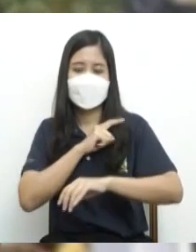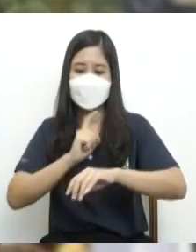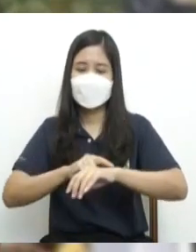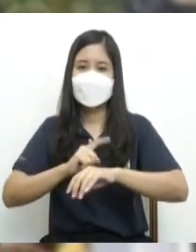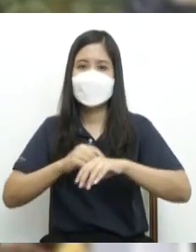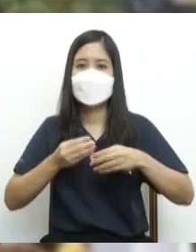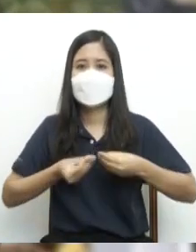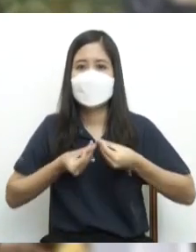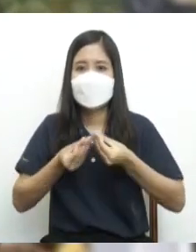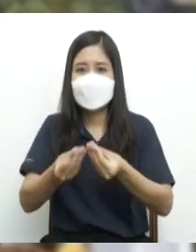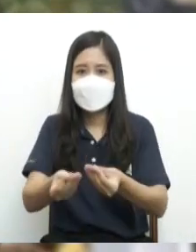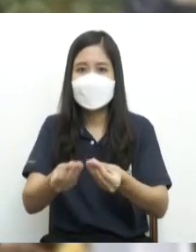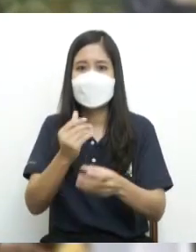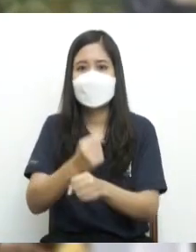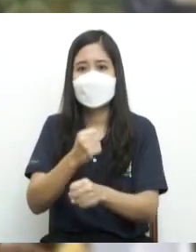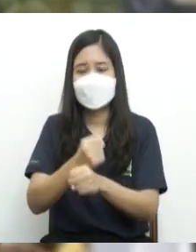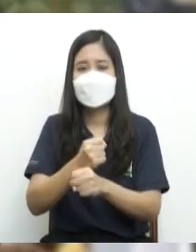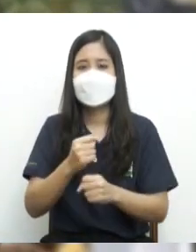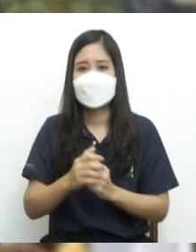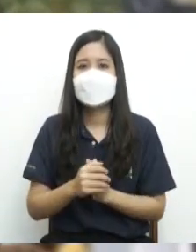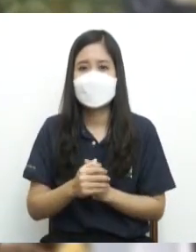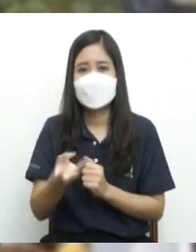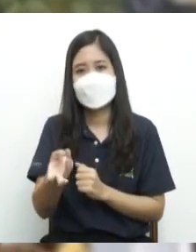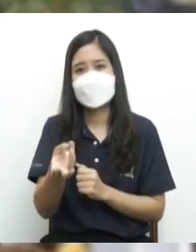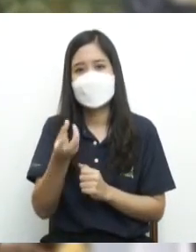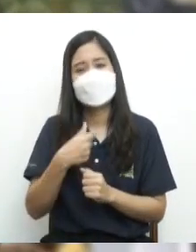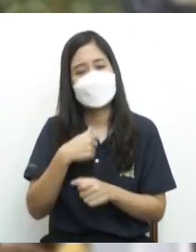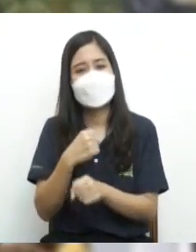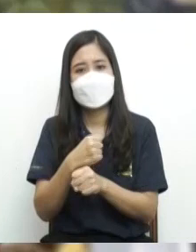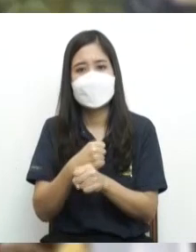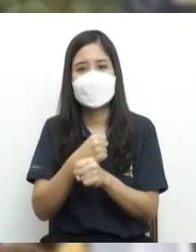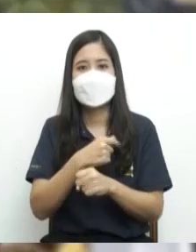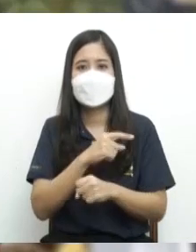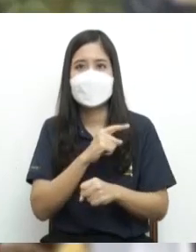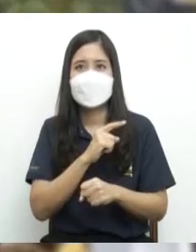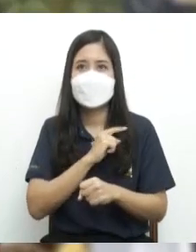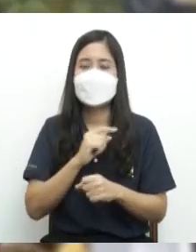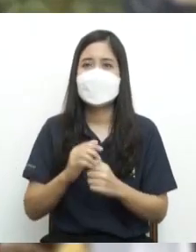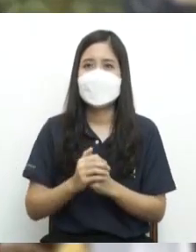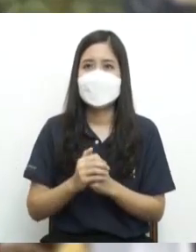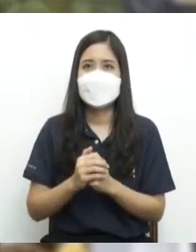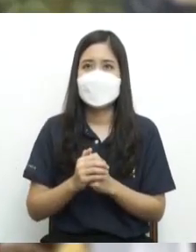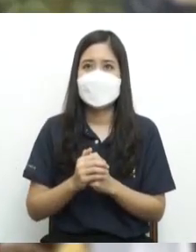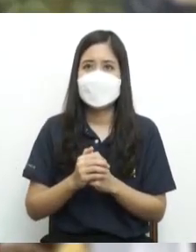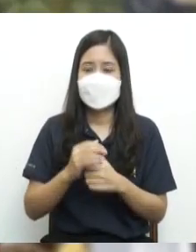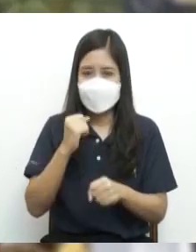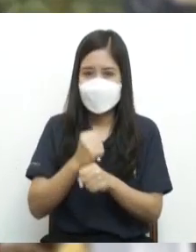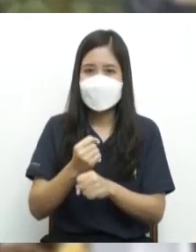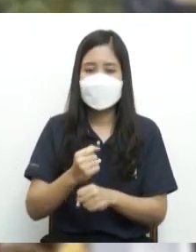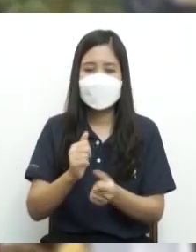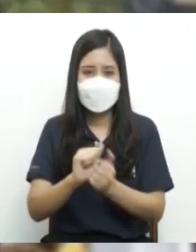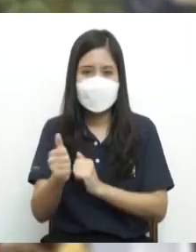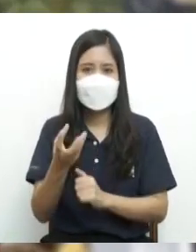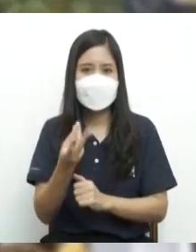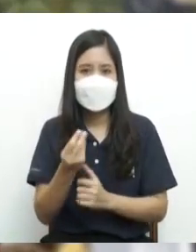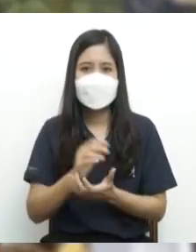เลขาบอกว่าเอ้าท่านรองสนิทวันเสาร์นี้ผมมีภารกิจมอบท่านไปแทนหน่อยได้ไหมเราต้องรับทันทีอย่าไปเกี่ยงง